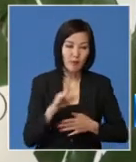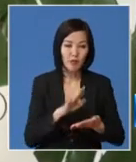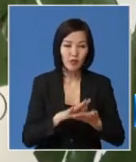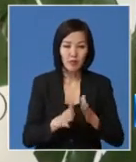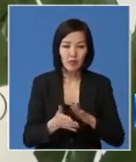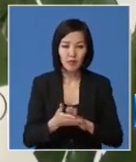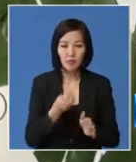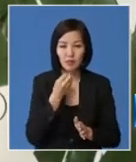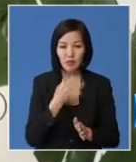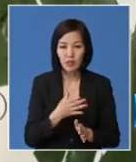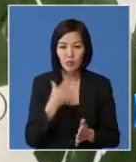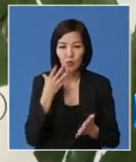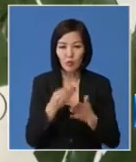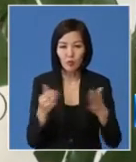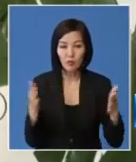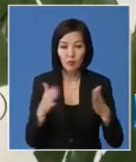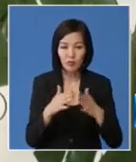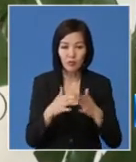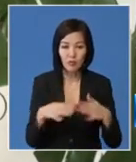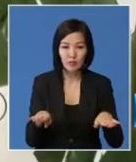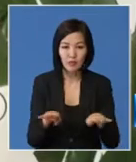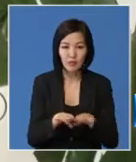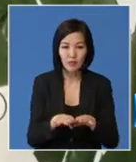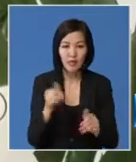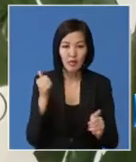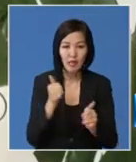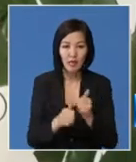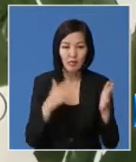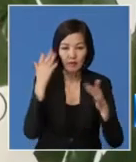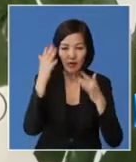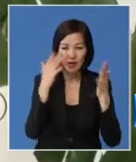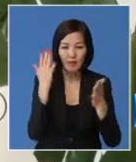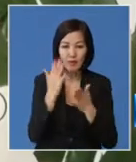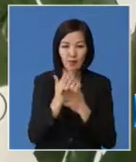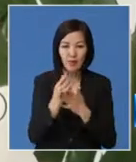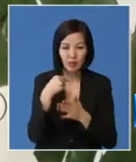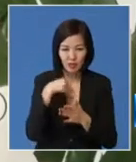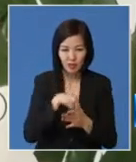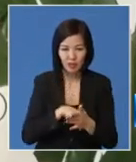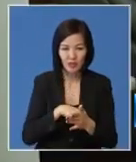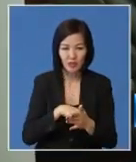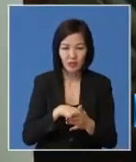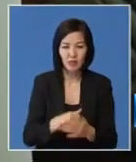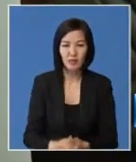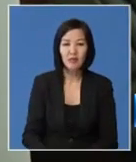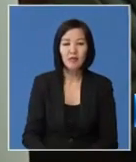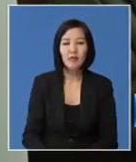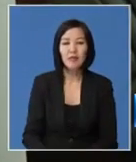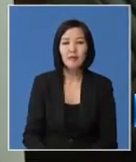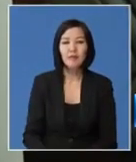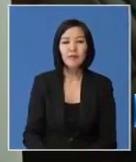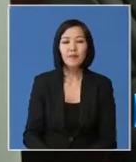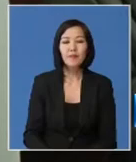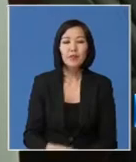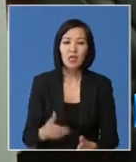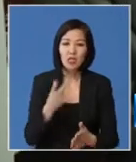жақсы, өз үйім сияқты. Әр кімнің арманы бар ғой, ішінде ғой айналайын. Жандары жылы